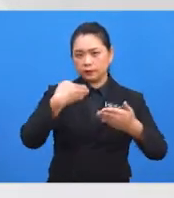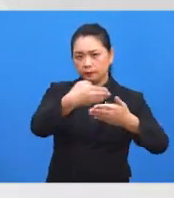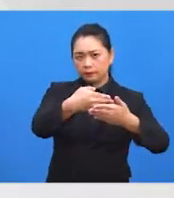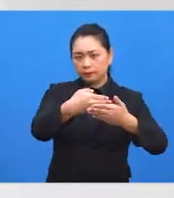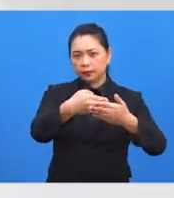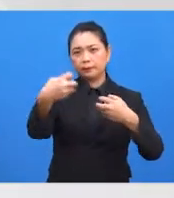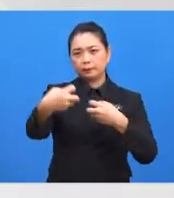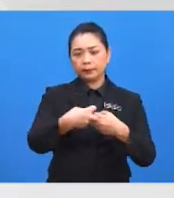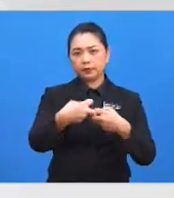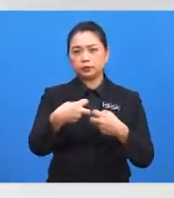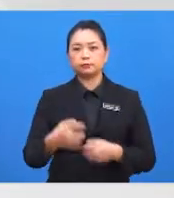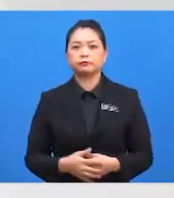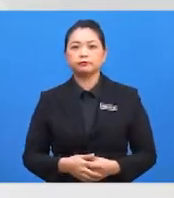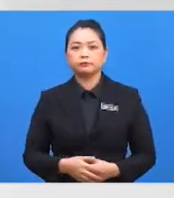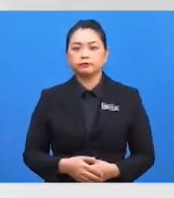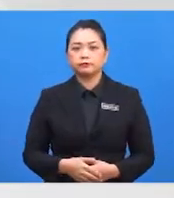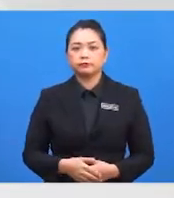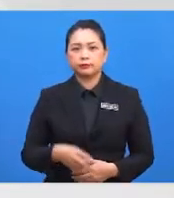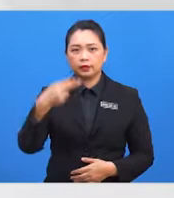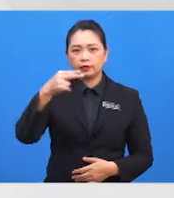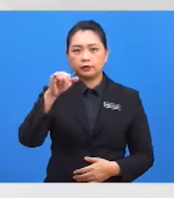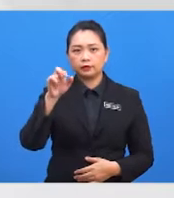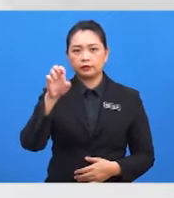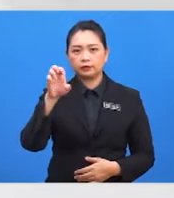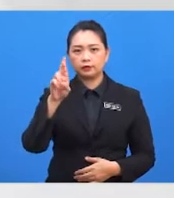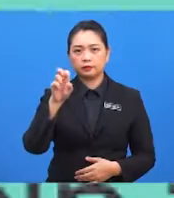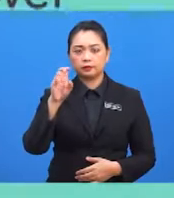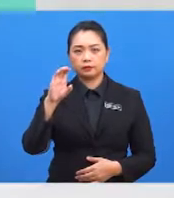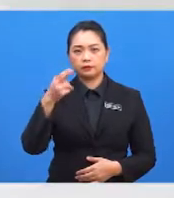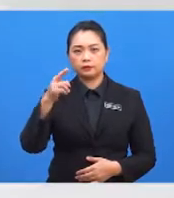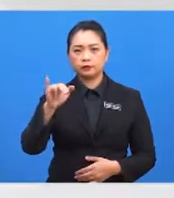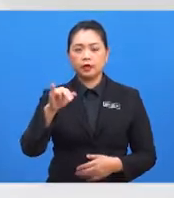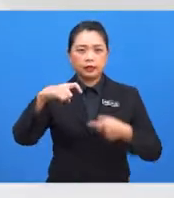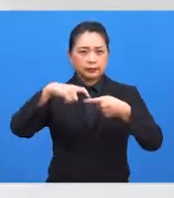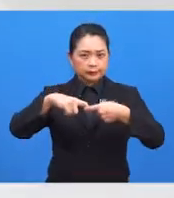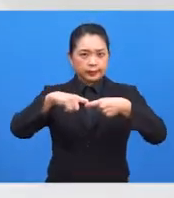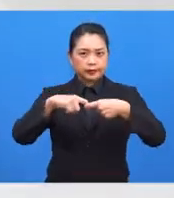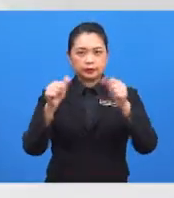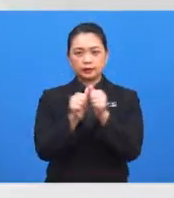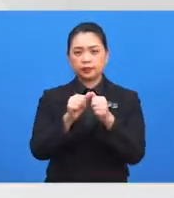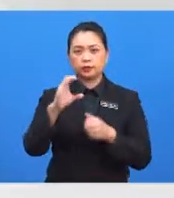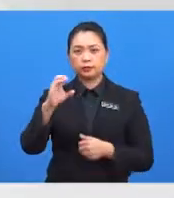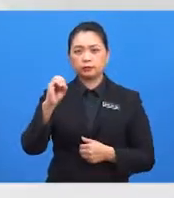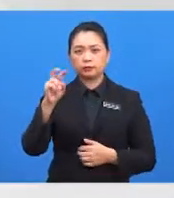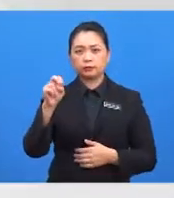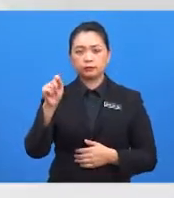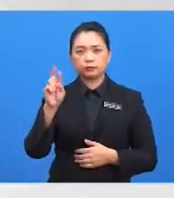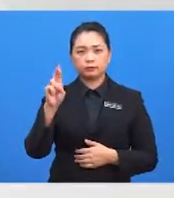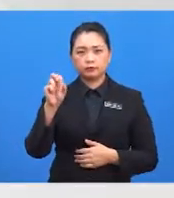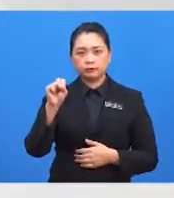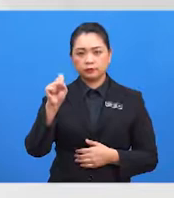menyampaikan mesej. Hierarki. Hierarki berkait rapat dengan kontras, di mana ia adalah